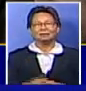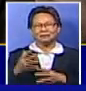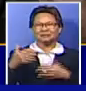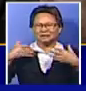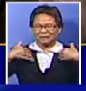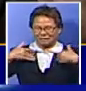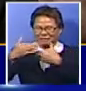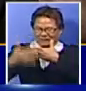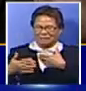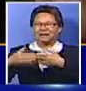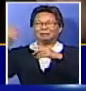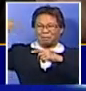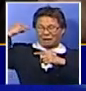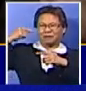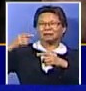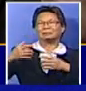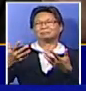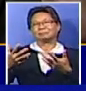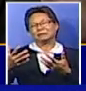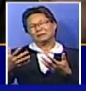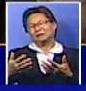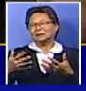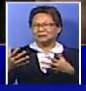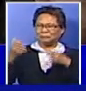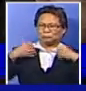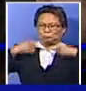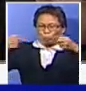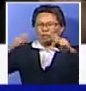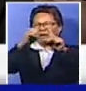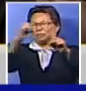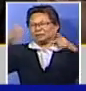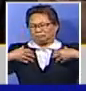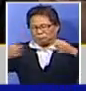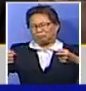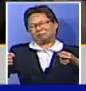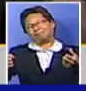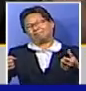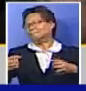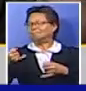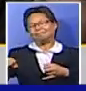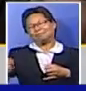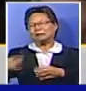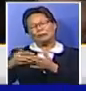itu bagi saya memang tak mungkin just have to make sure that it W get worse